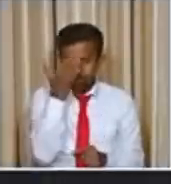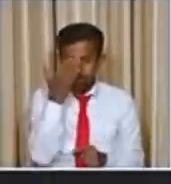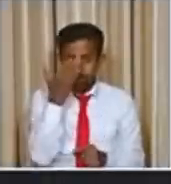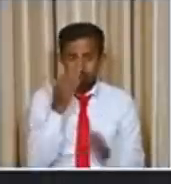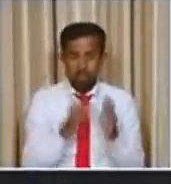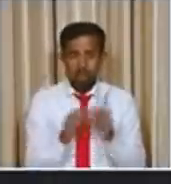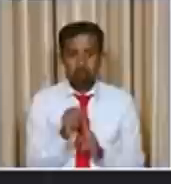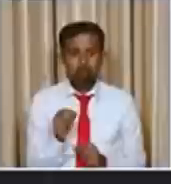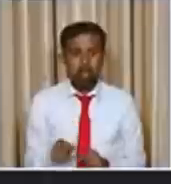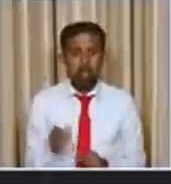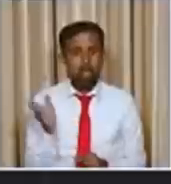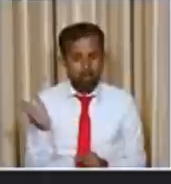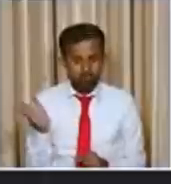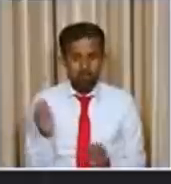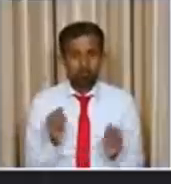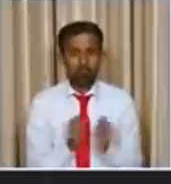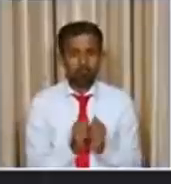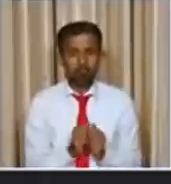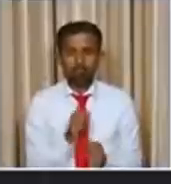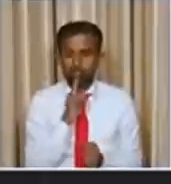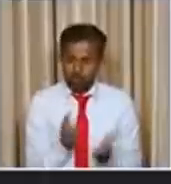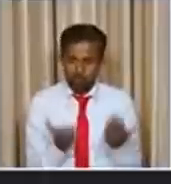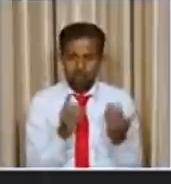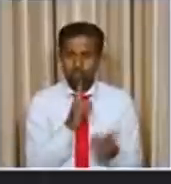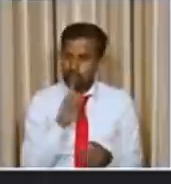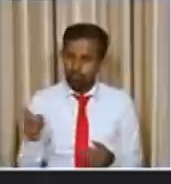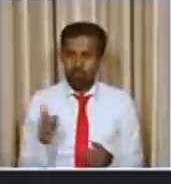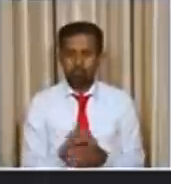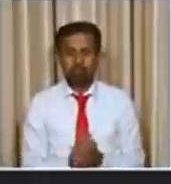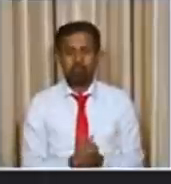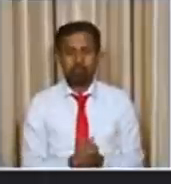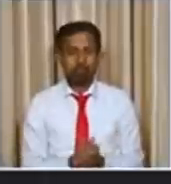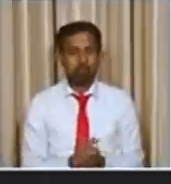செய்ய வேணும், சொல்ல வேணும், சரியா? இப்போ அது மட்டும் இல்லை, பாருங்க